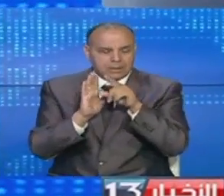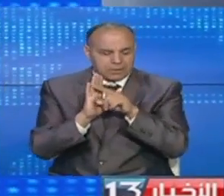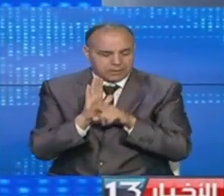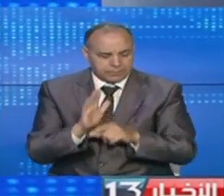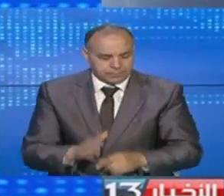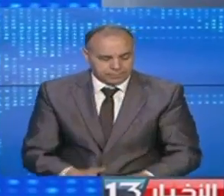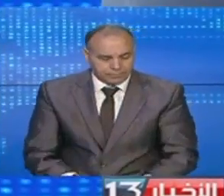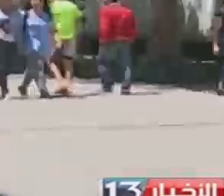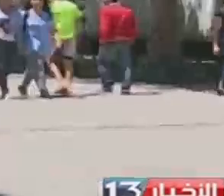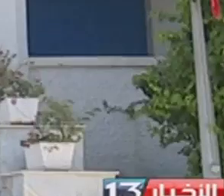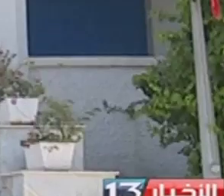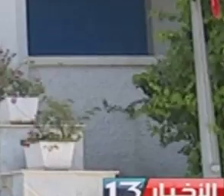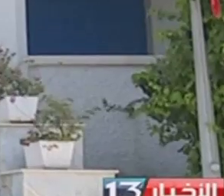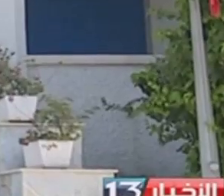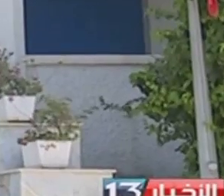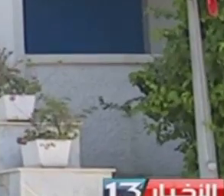فيها.